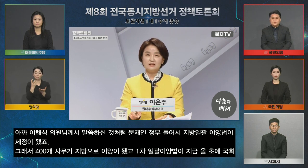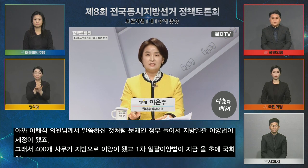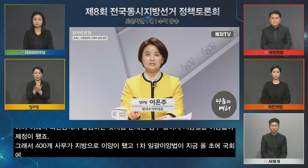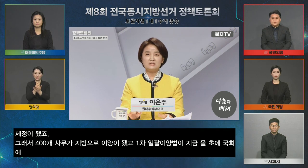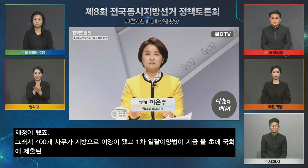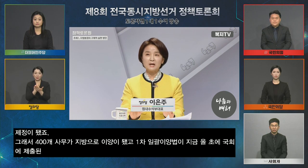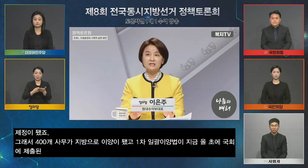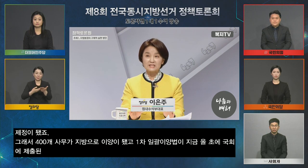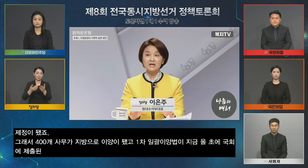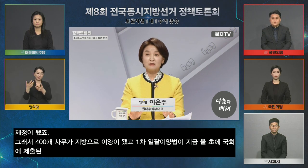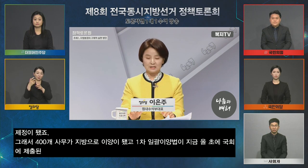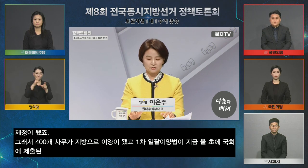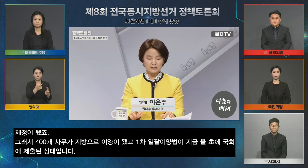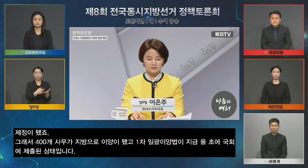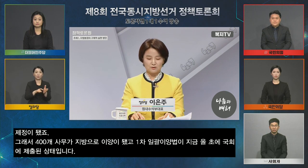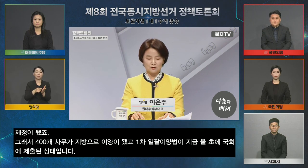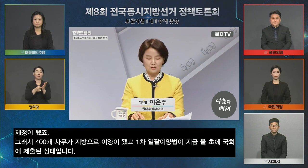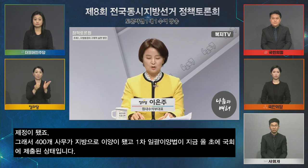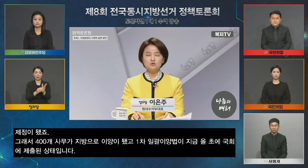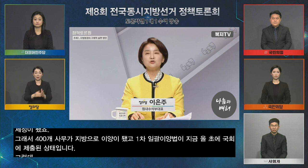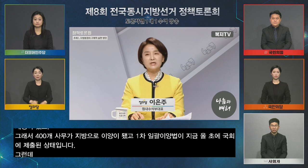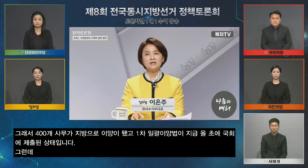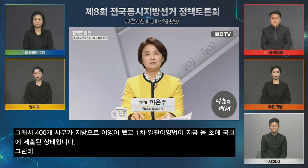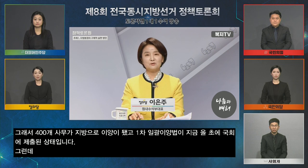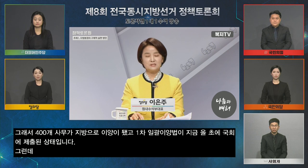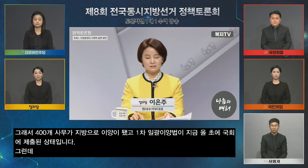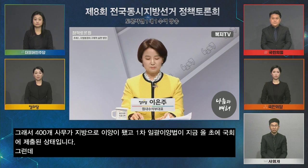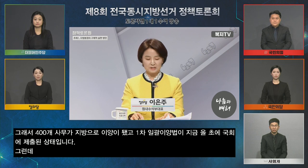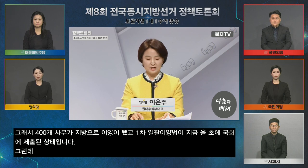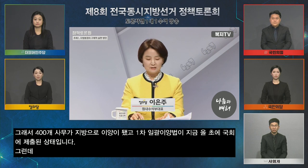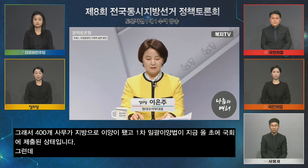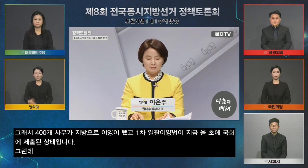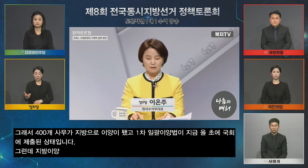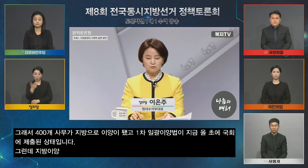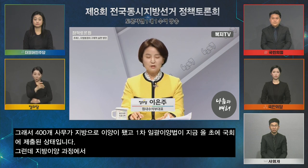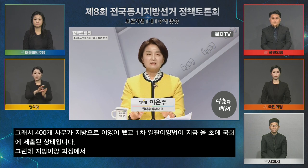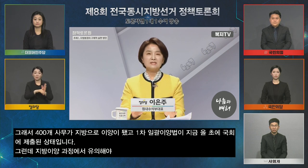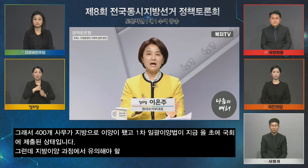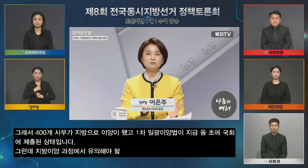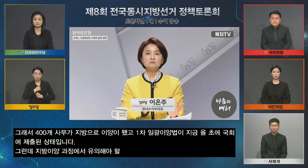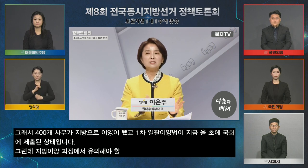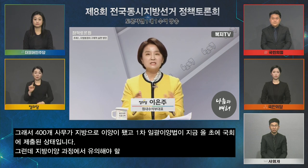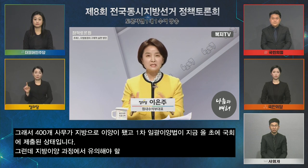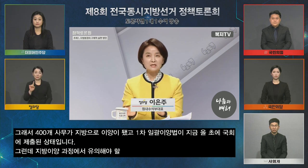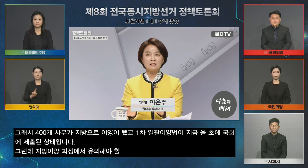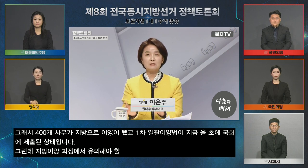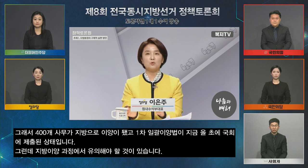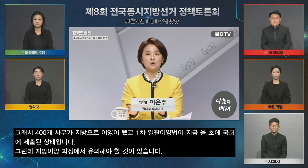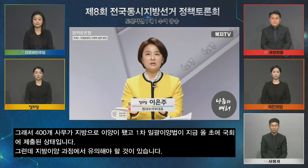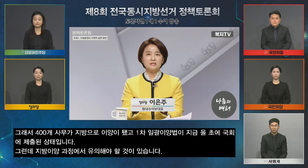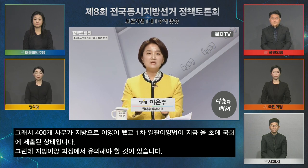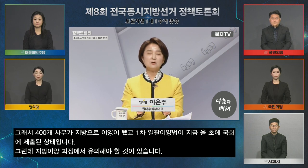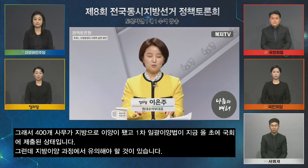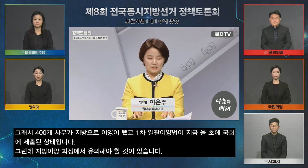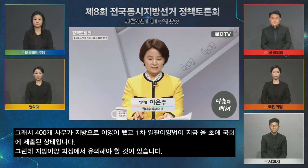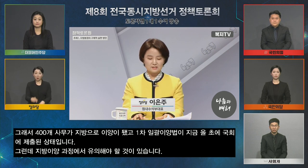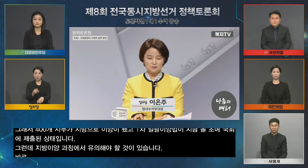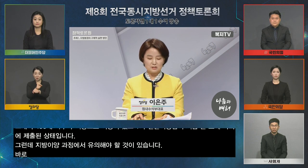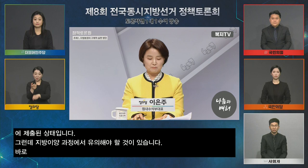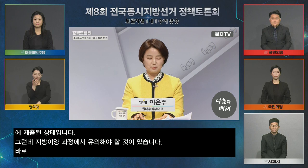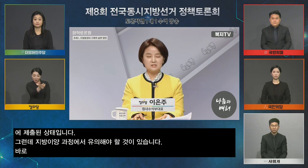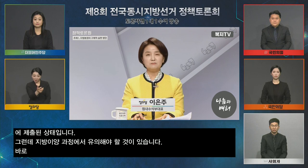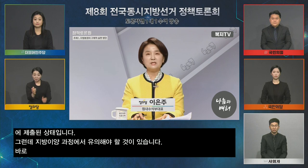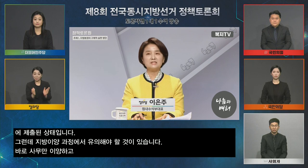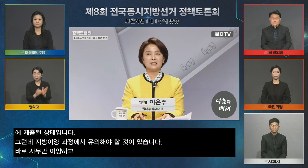그런데 이 지방이양 과정에서 유의해야 할 것이 있습니다. 바로 사무만 이양하고 인력과